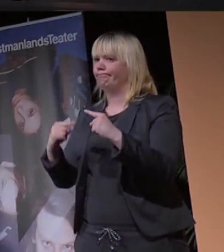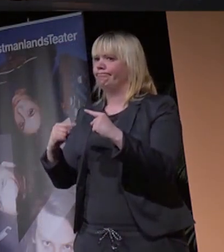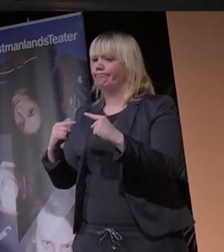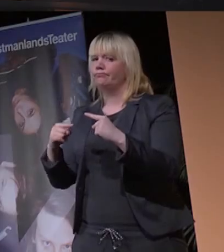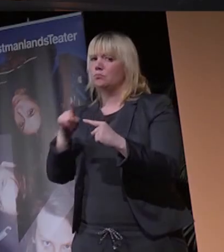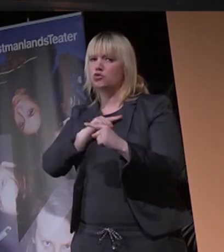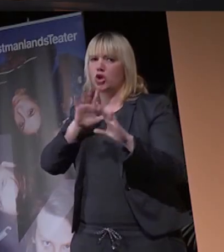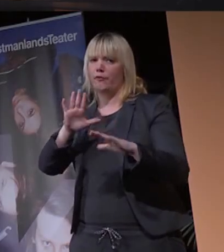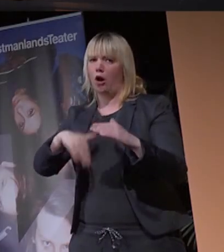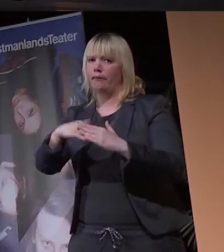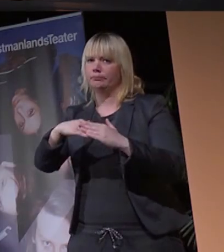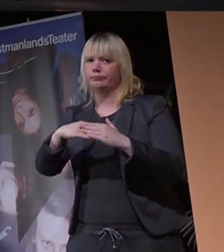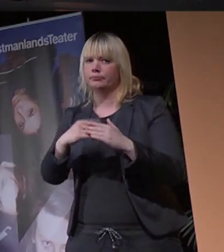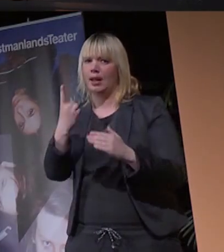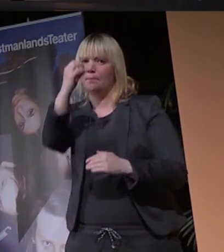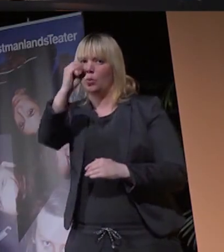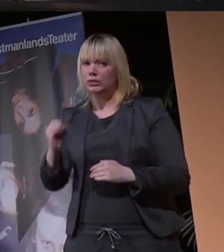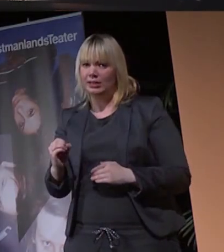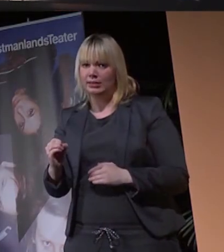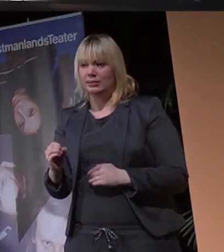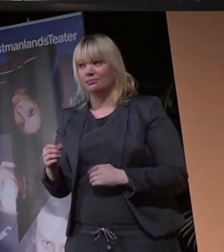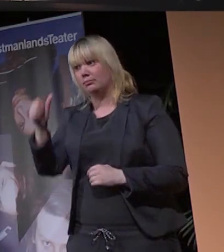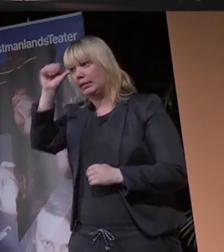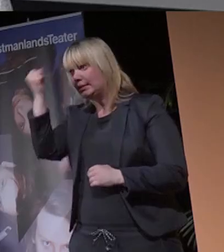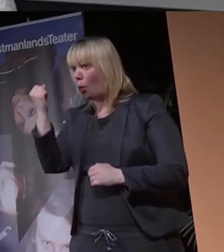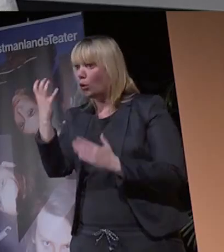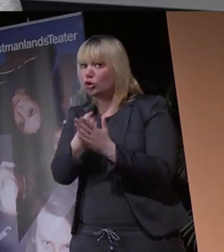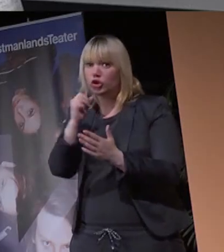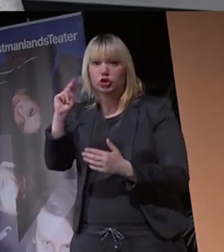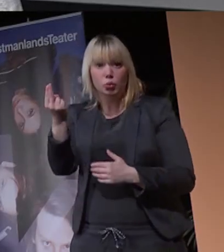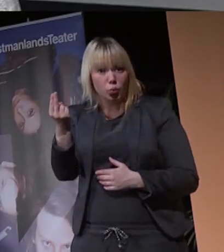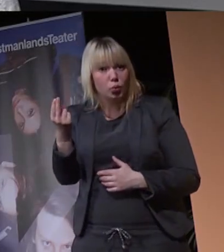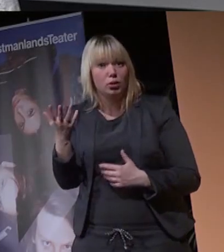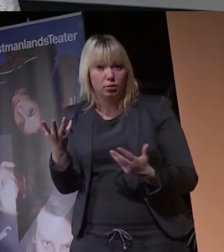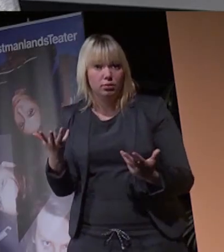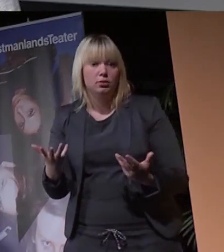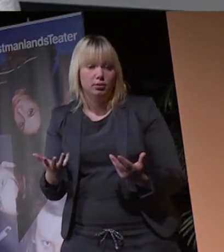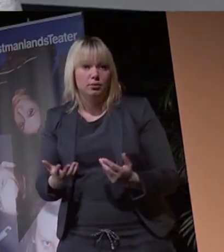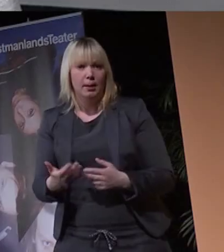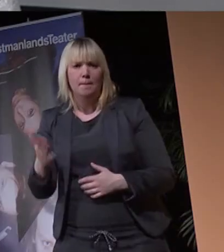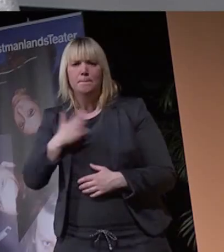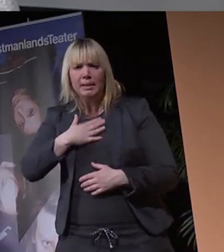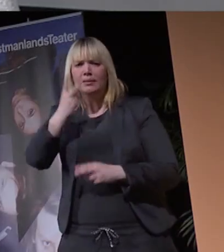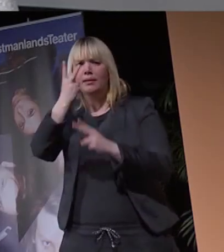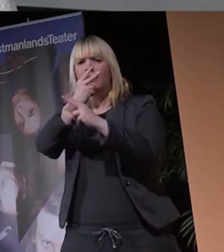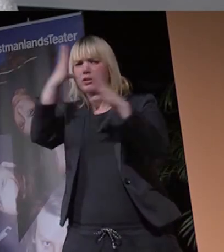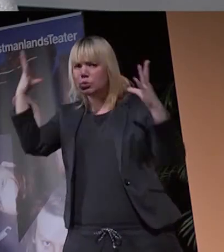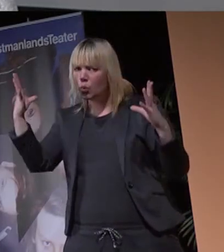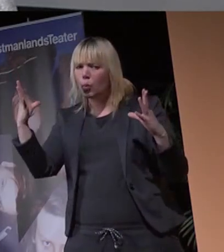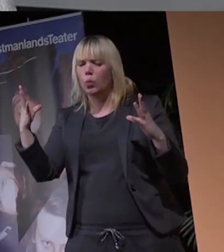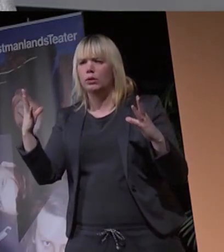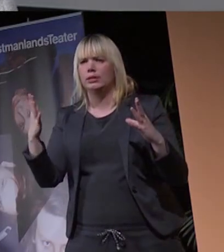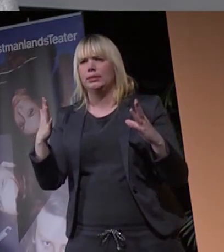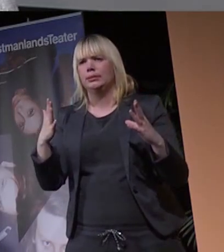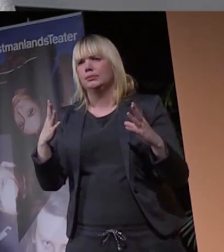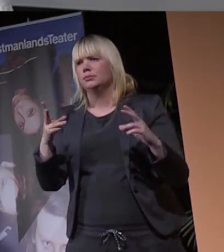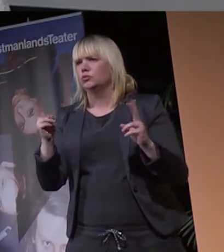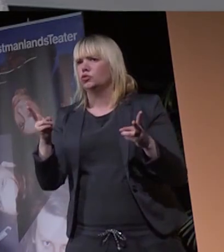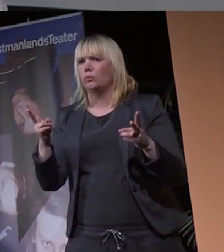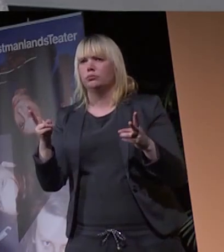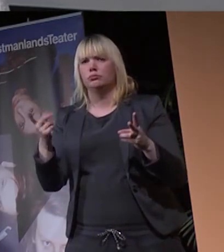köra 1% om vi ska prata lobbying. Kan vi köra 1%? Ja, så, som min, alltså inte, jag tror att vi är en